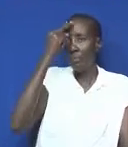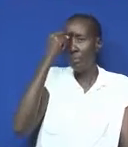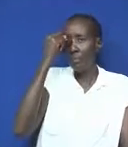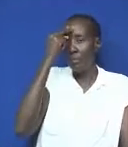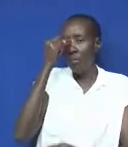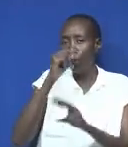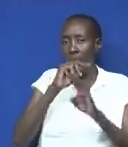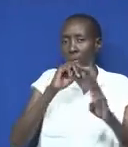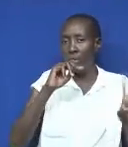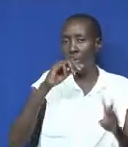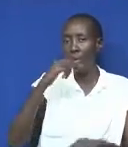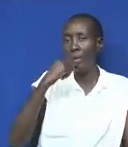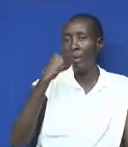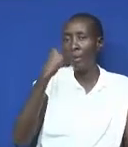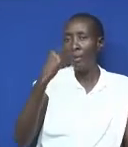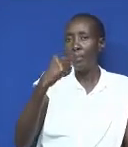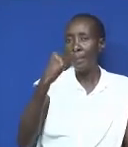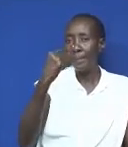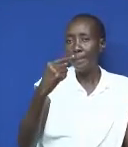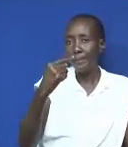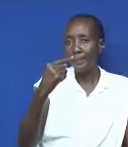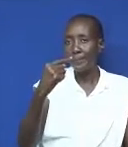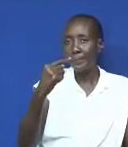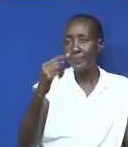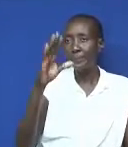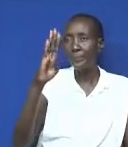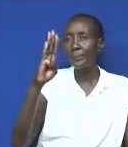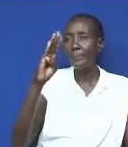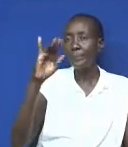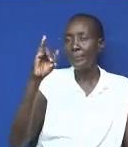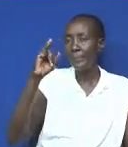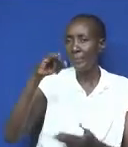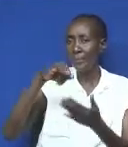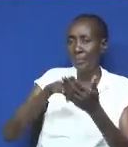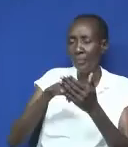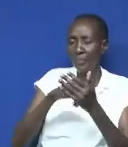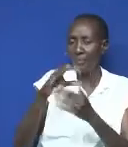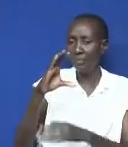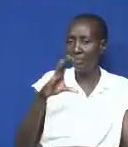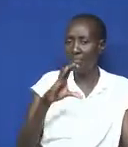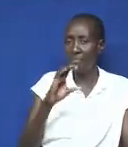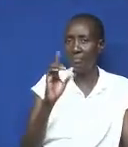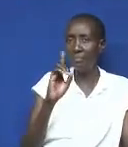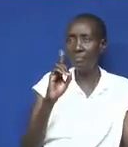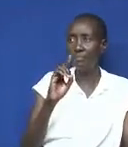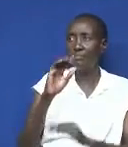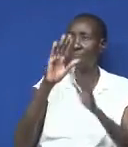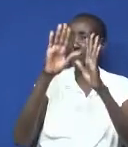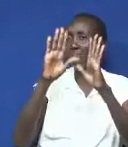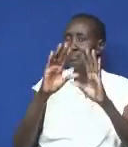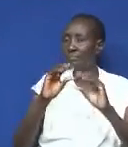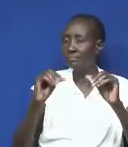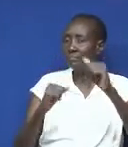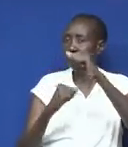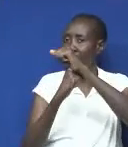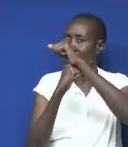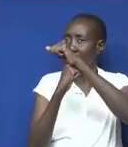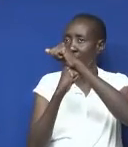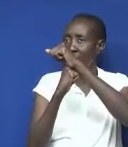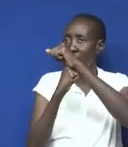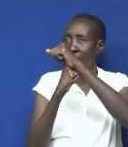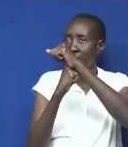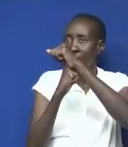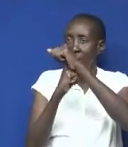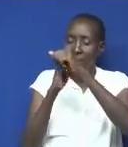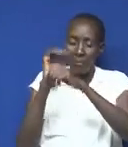Ole Tongoyo wakisema mchakato huo haukumjumuisha mwananchi na hakuna haja ya kuunga mkono. Tumesikia